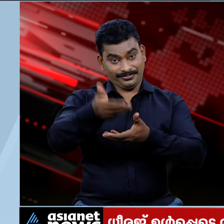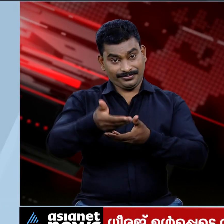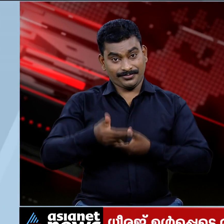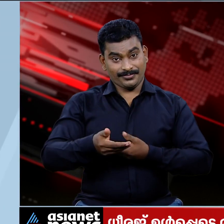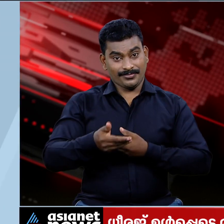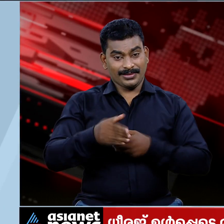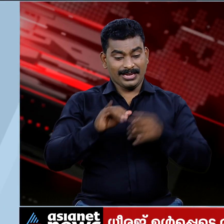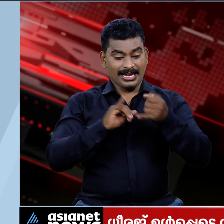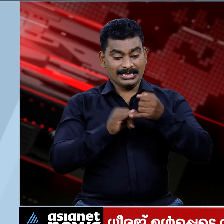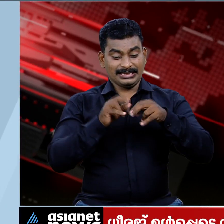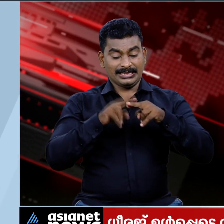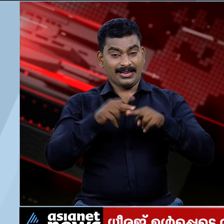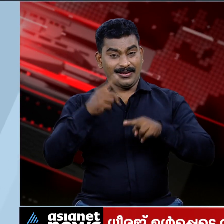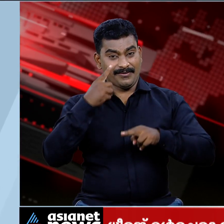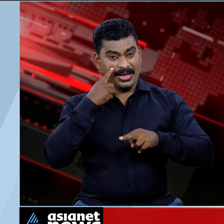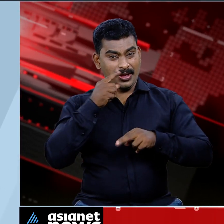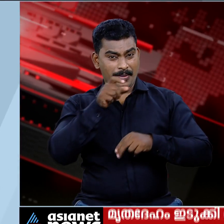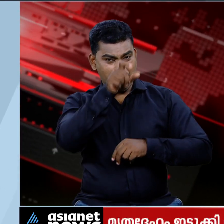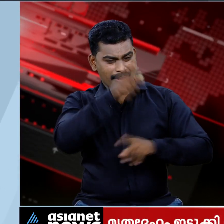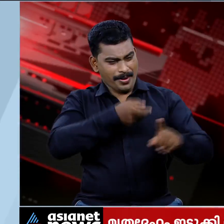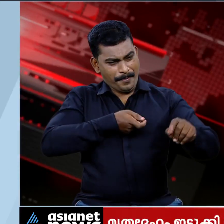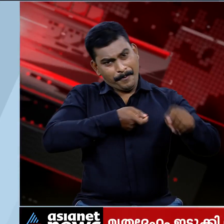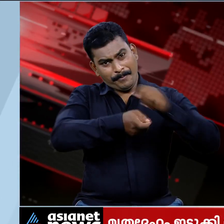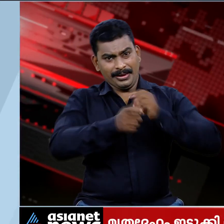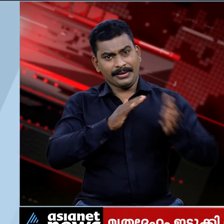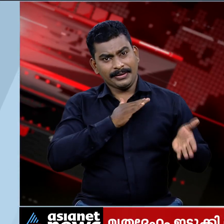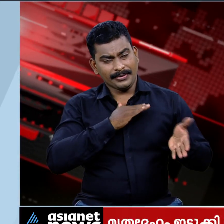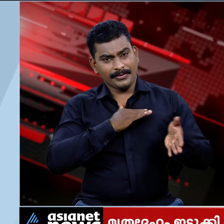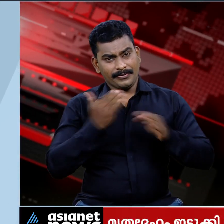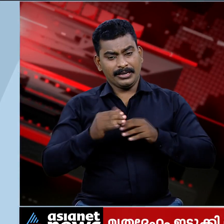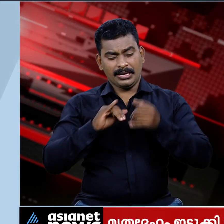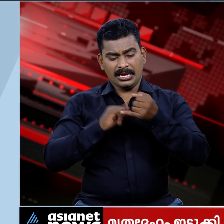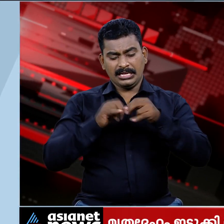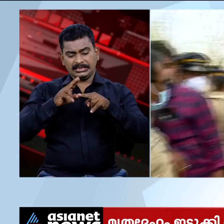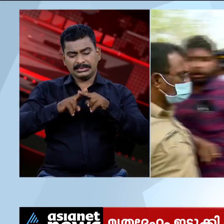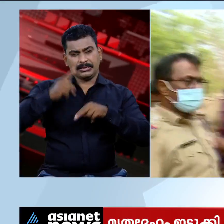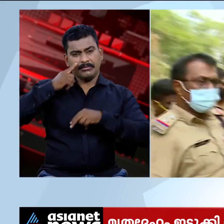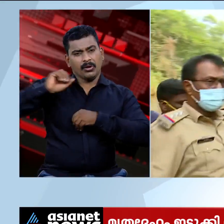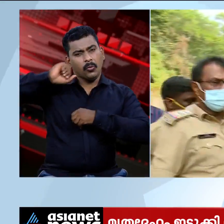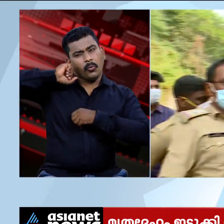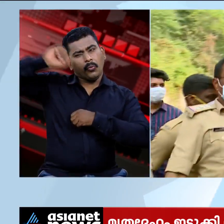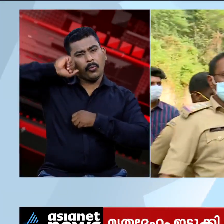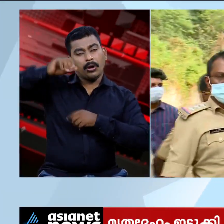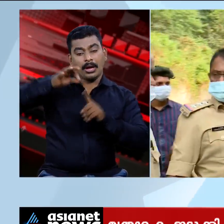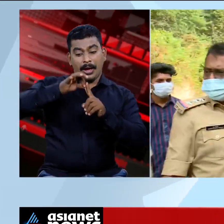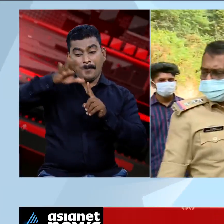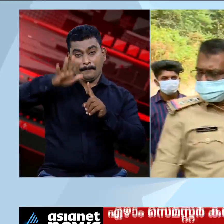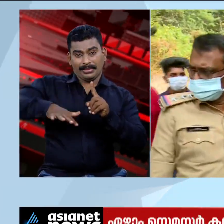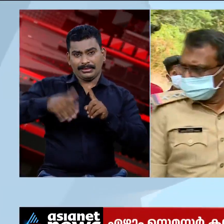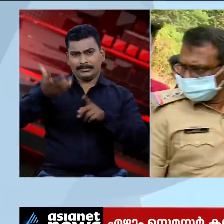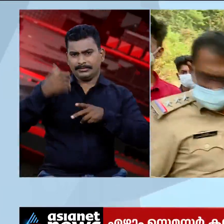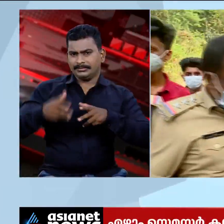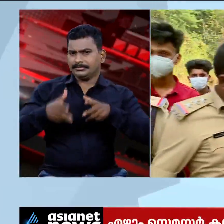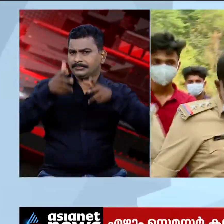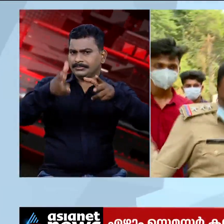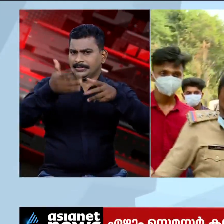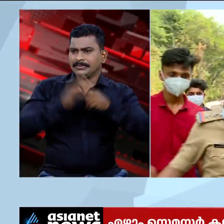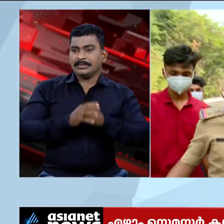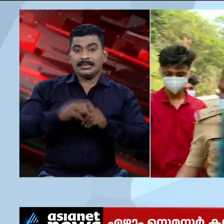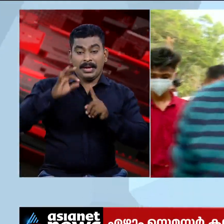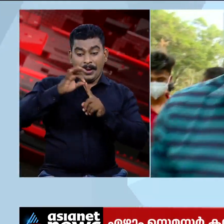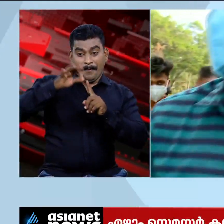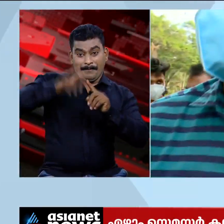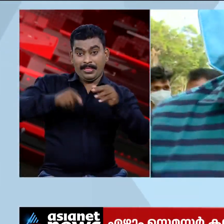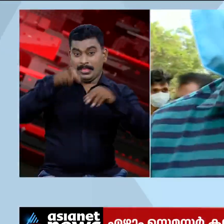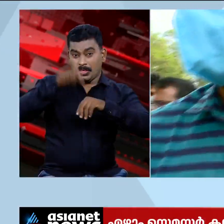ധീരജിന്റെ കൊലപാതകത്തിന് പിന്നാലെ സംസ്ഥാനത്ത് പലയിടങ്ങളിലും SFIയുടെ പ്രകടനം നടക്കുന്നുണ്ട്. പത്തനംതിട്ടയിലെ വിവരങ്ങൾ നേരത്തെ പ്രേക്ഷകർക്ക് മുന്നിലേക്ക്